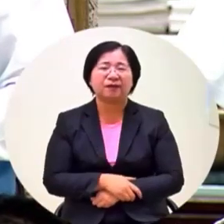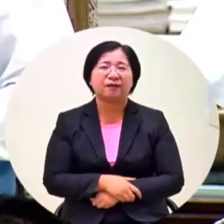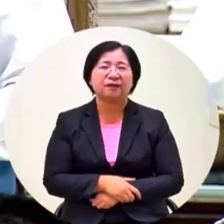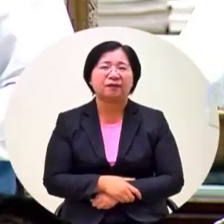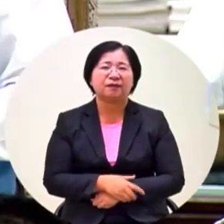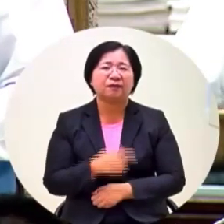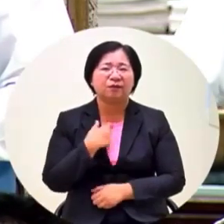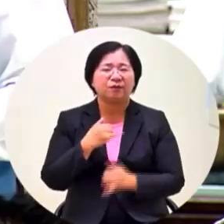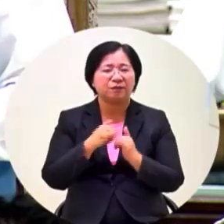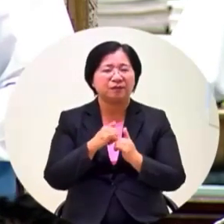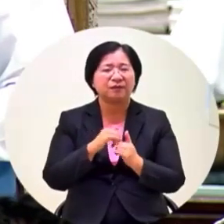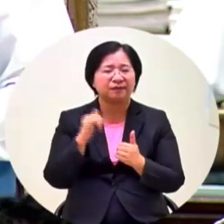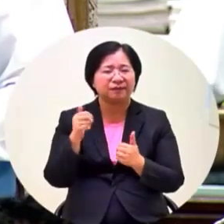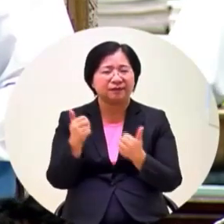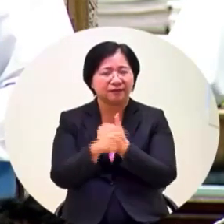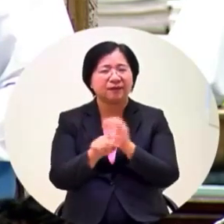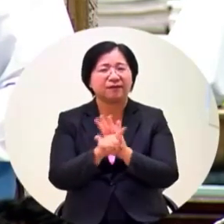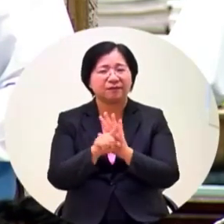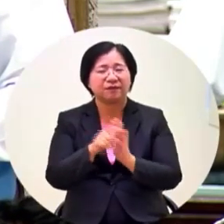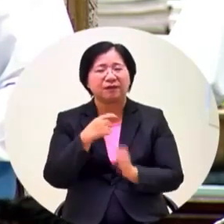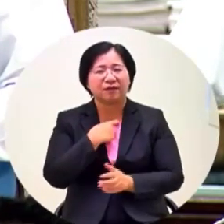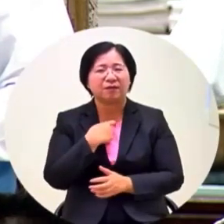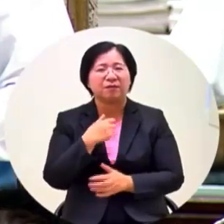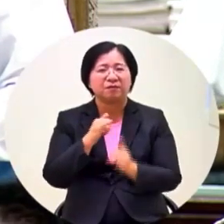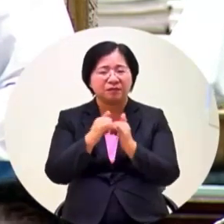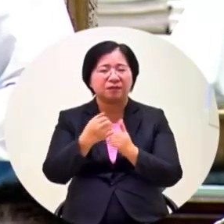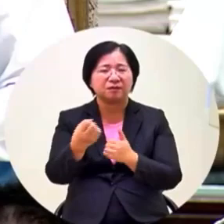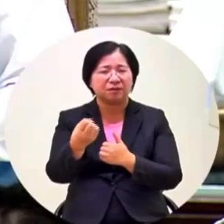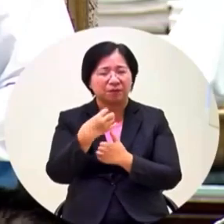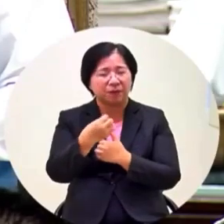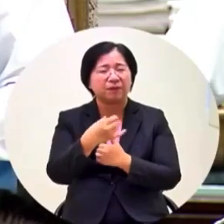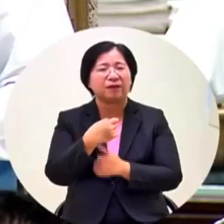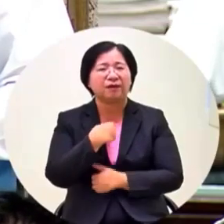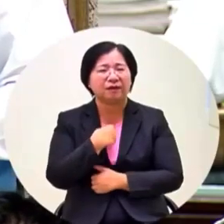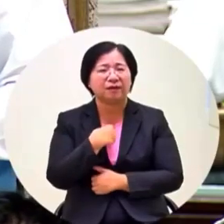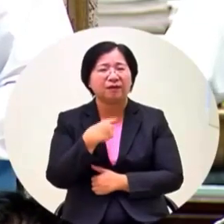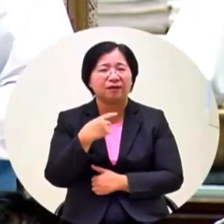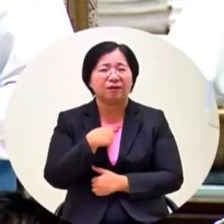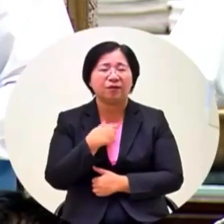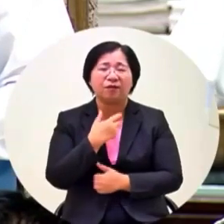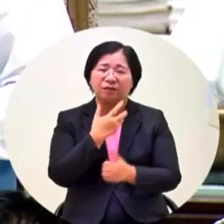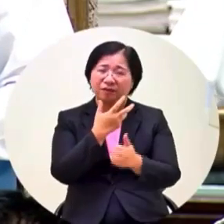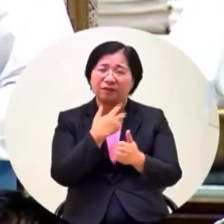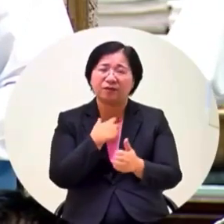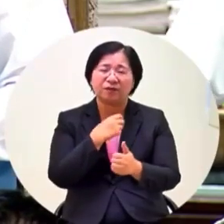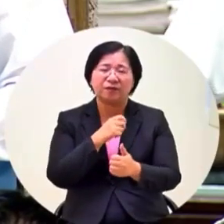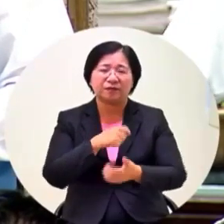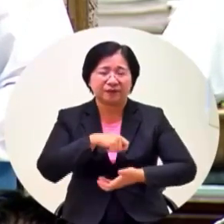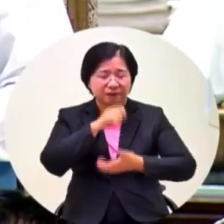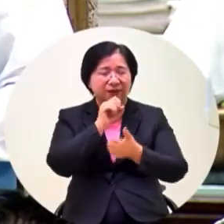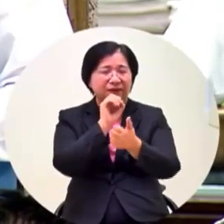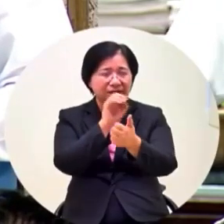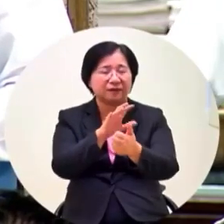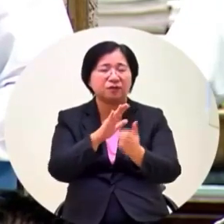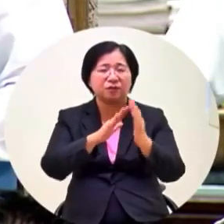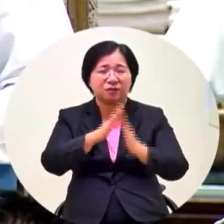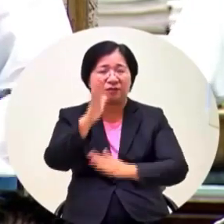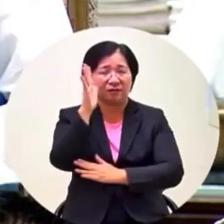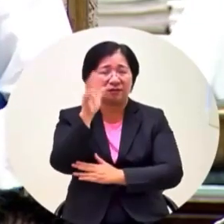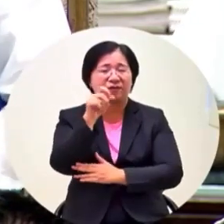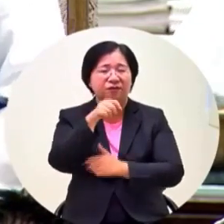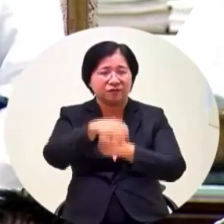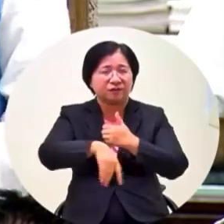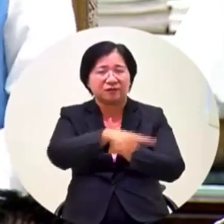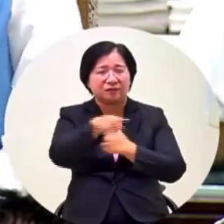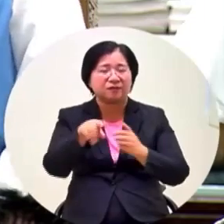代表当中百姓来你跟我们提供，咱我讲是不是提供给咱的政府单位相关单位来做参